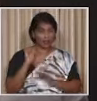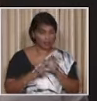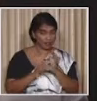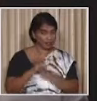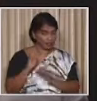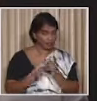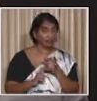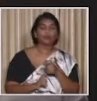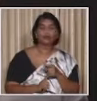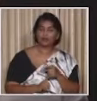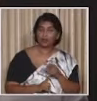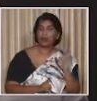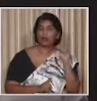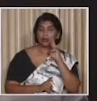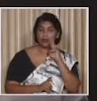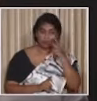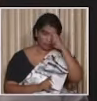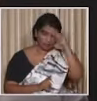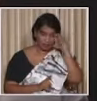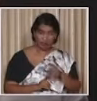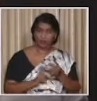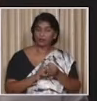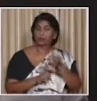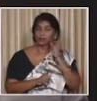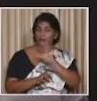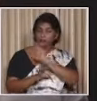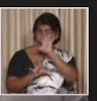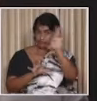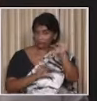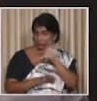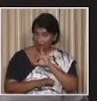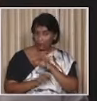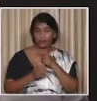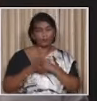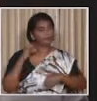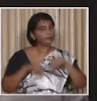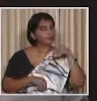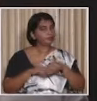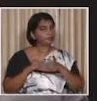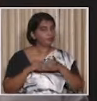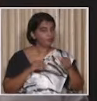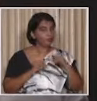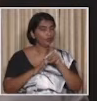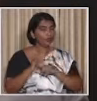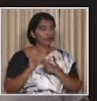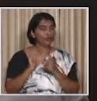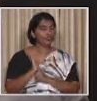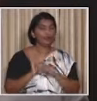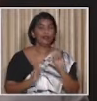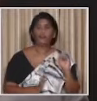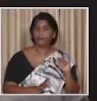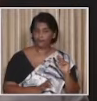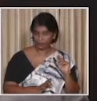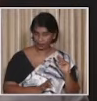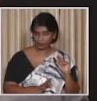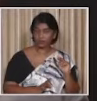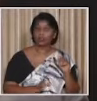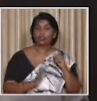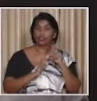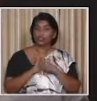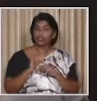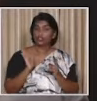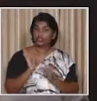නියෝජිතයන් රනිල් වික්‍රමසිංහ මහතා ජනාධිපති හැටියට තෝරා ගන්න ඡන්දය පවත්වලා තිබෙන්නේ ජූලි 20 වෙනිදා. එතකොට